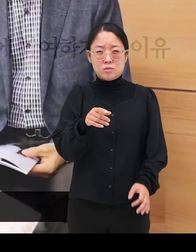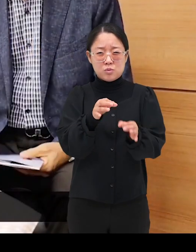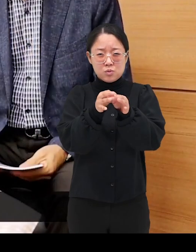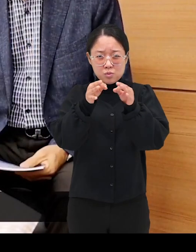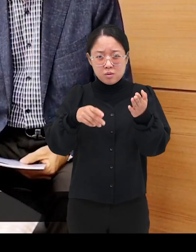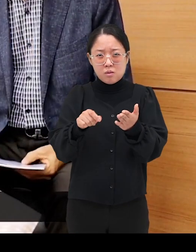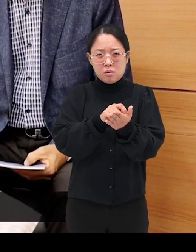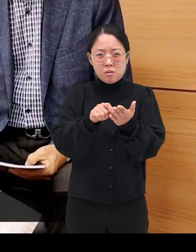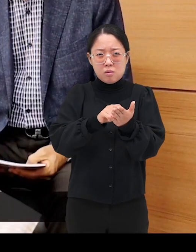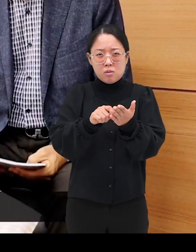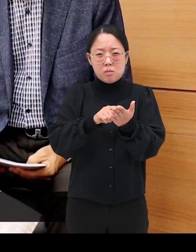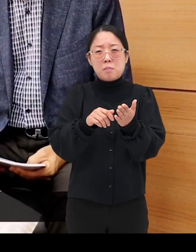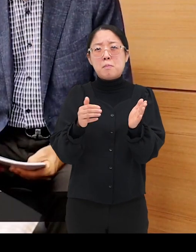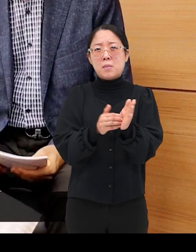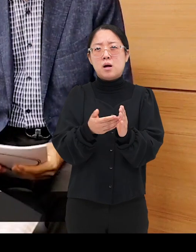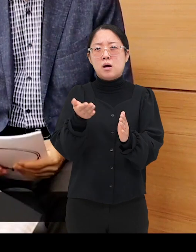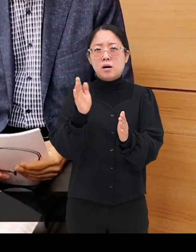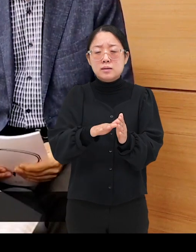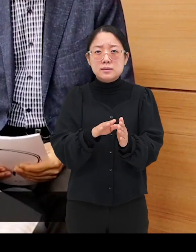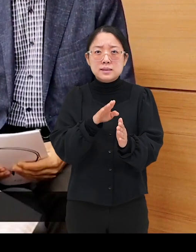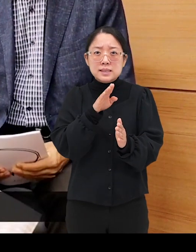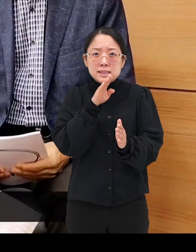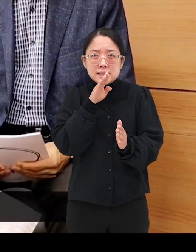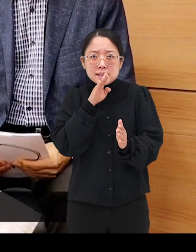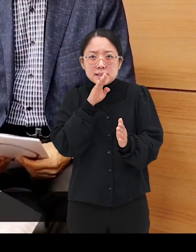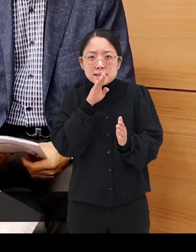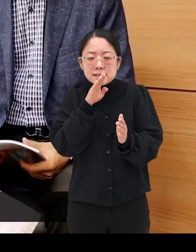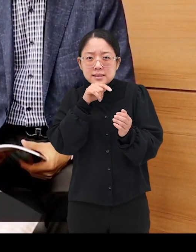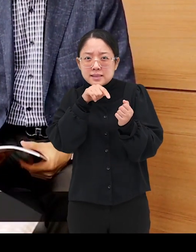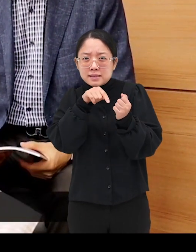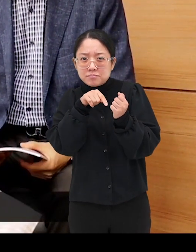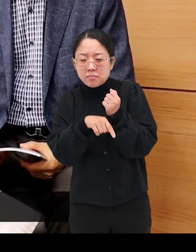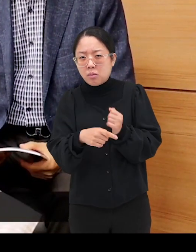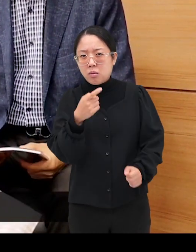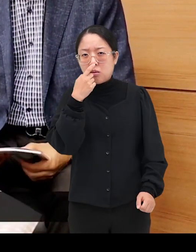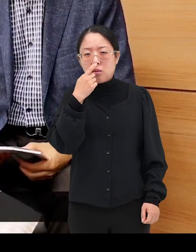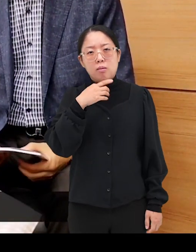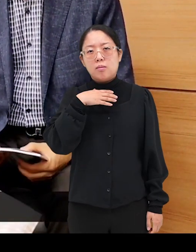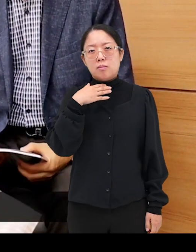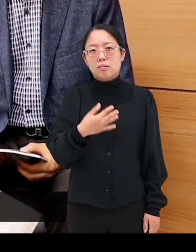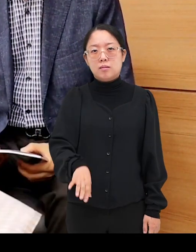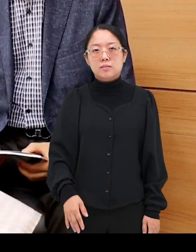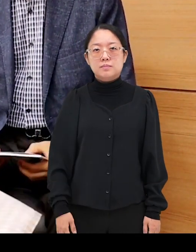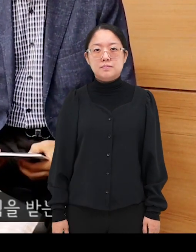하여튼 제가 글을 그동안에 좀 썼는데 진짜 체계적으로 배우지를